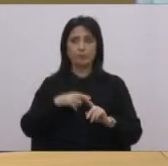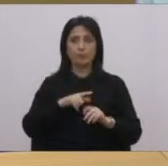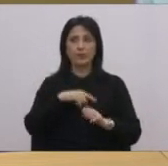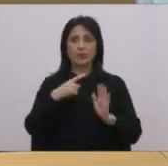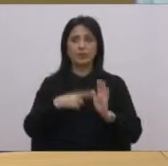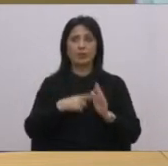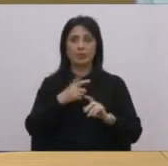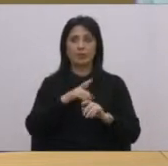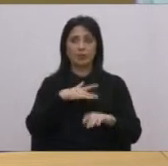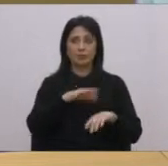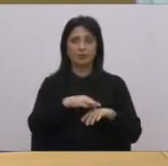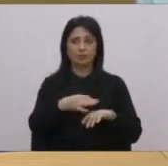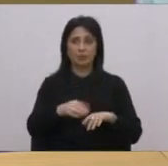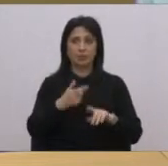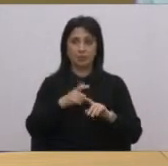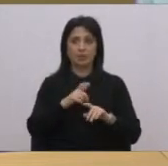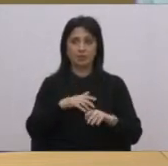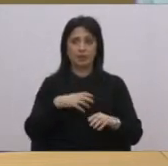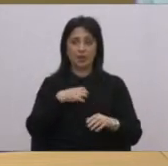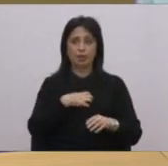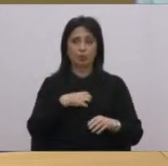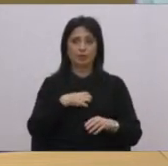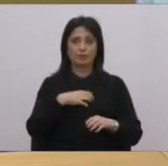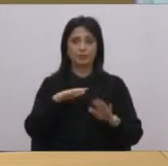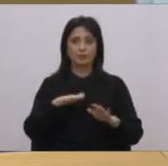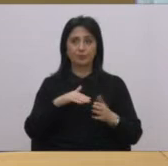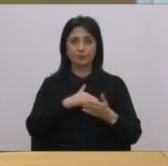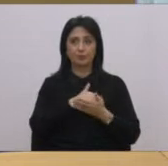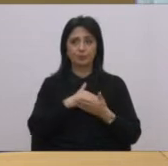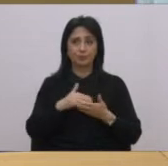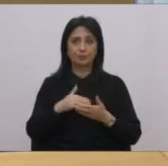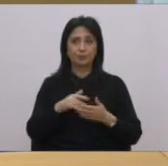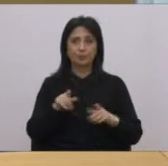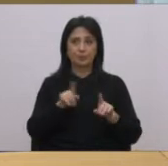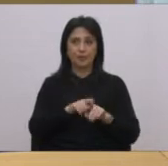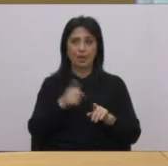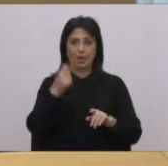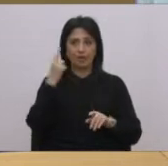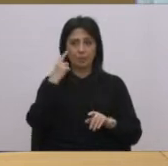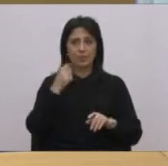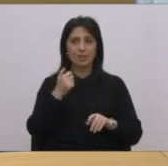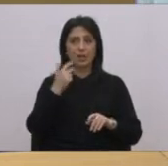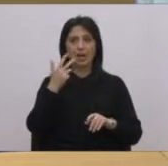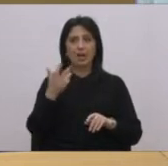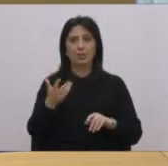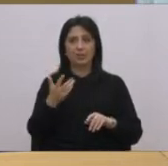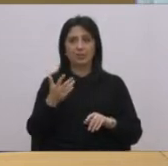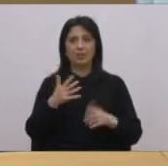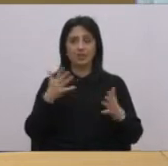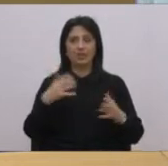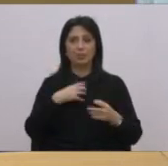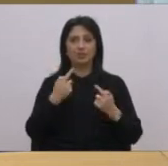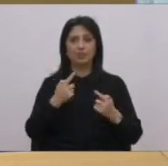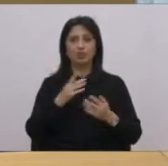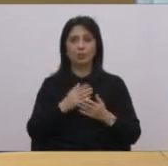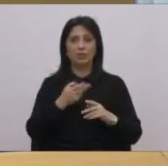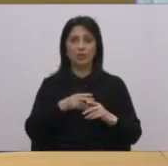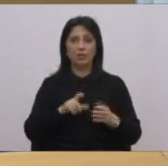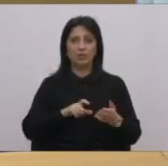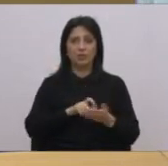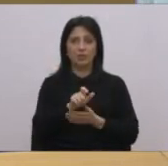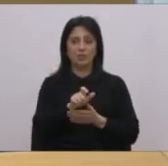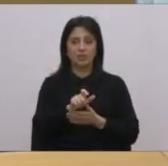საკითხი ძალიან მტკივნეულია და ძალიან აქტუალური ადგილობრივ დონეზე და თან ისიც კარგად გვესმის, ხა რამდენად დიდი მნიშვნელობა აქვს ამ